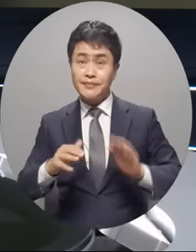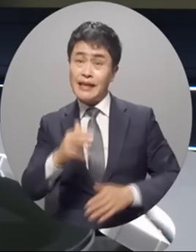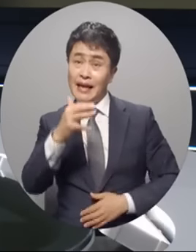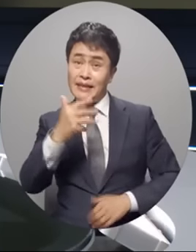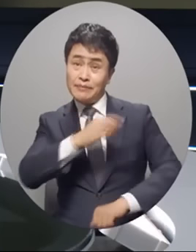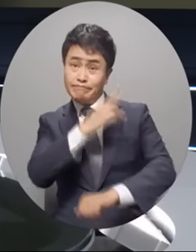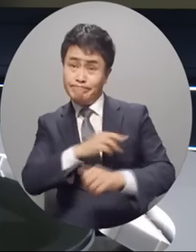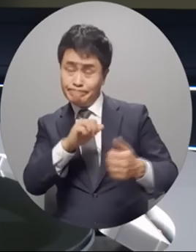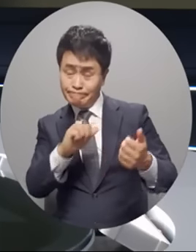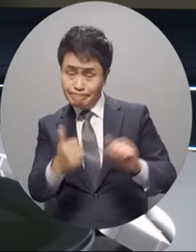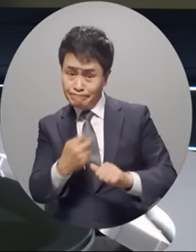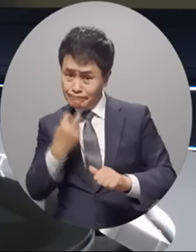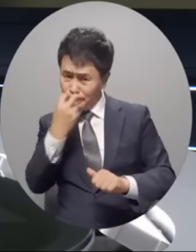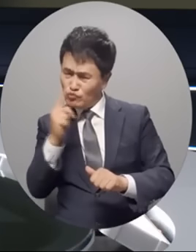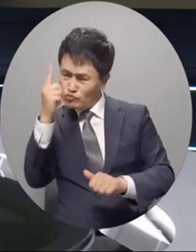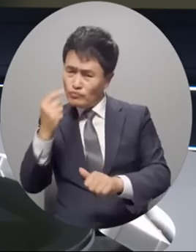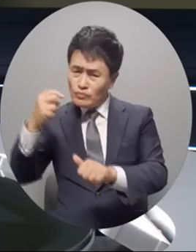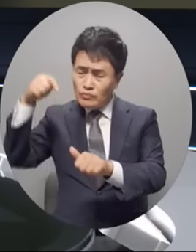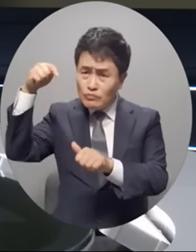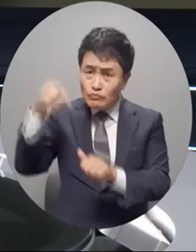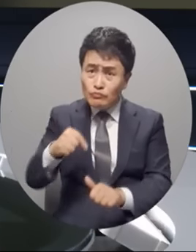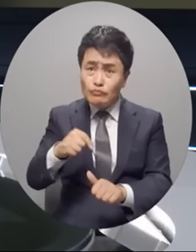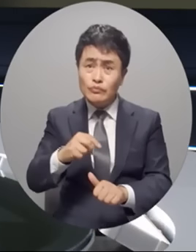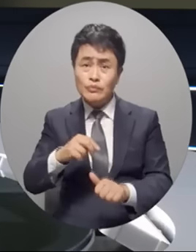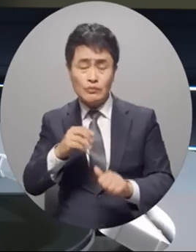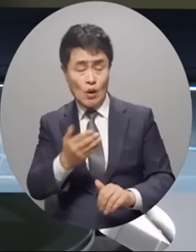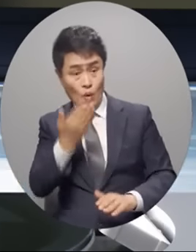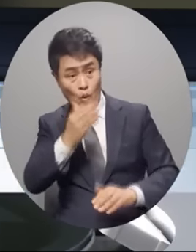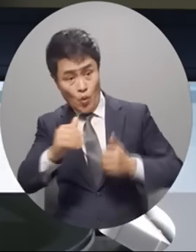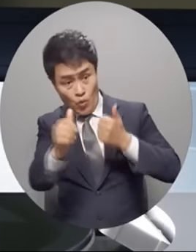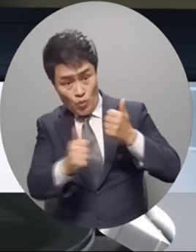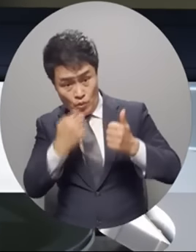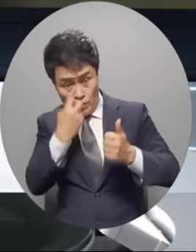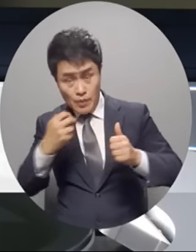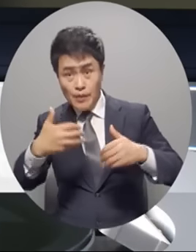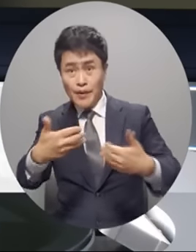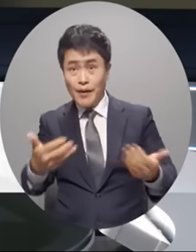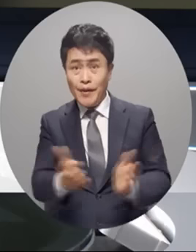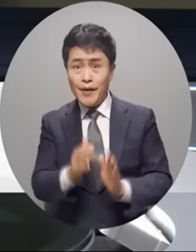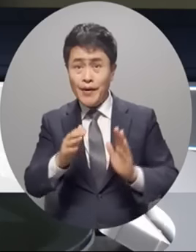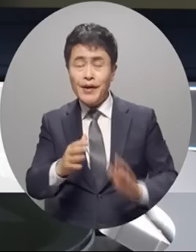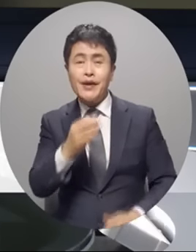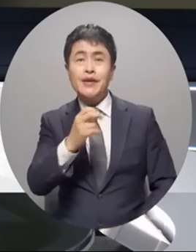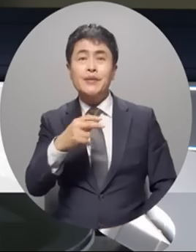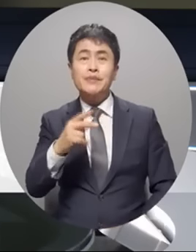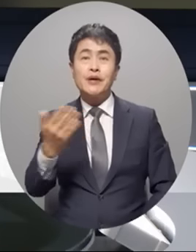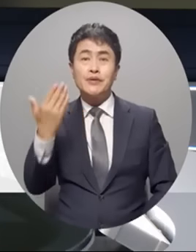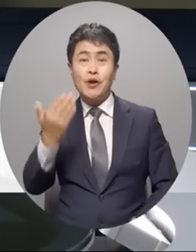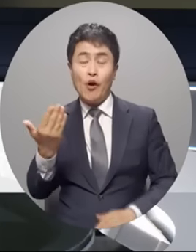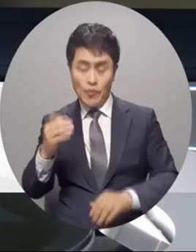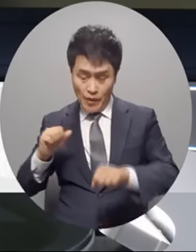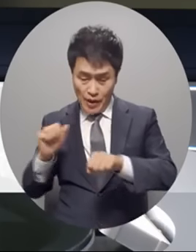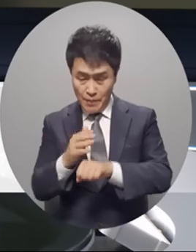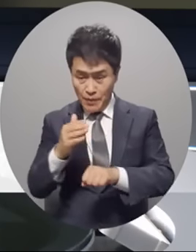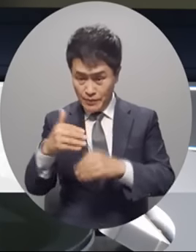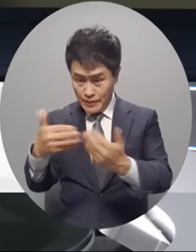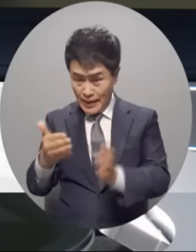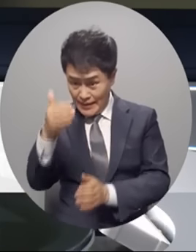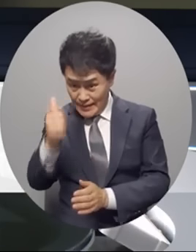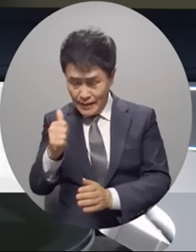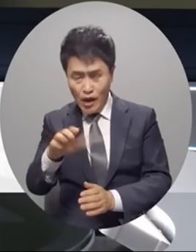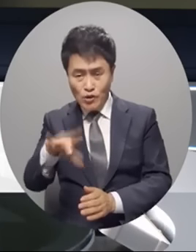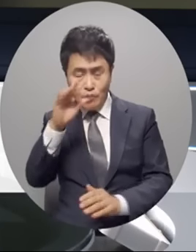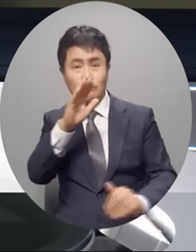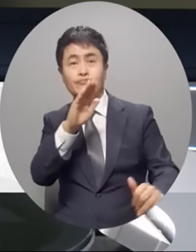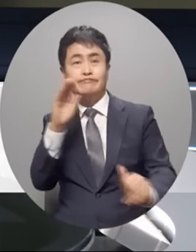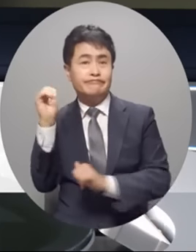최상병 순직 사건 수사 외압 의혹을 수사 중인 고위공직자범죄수사처가 임성근 전 해병대 1사단장을 처음으로